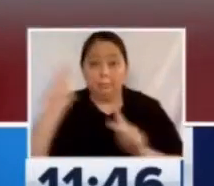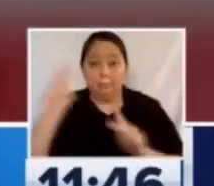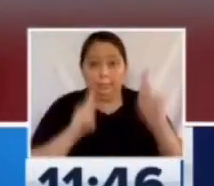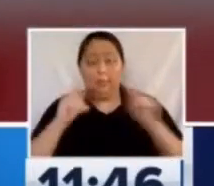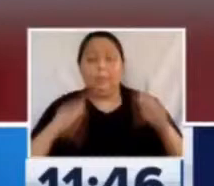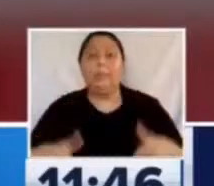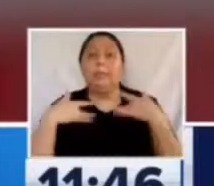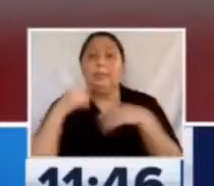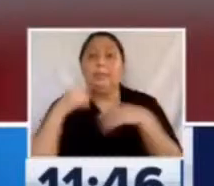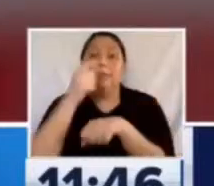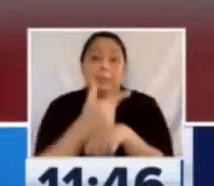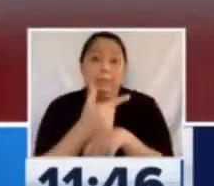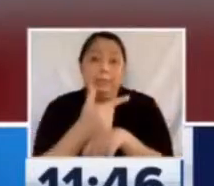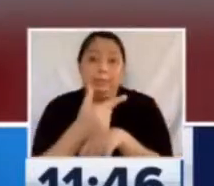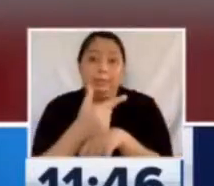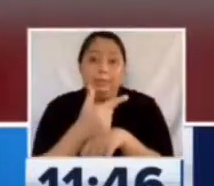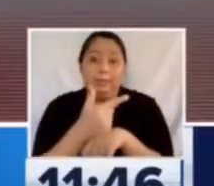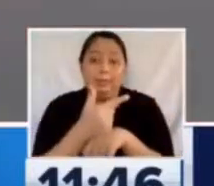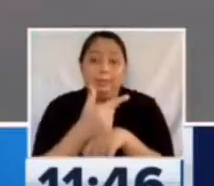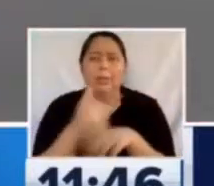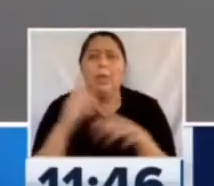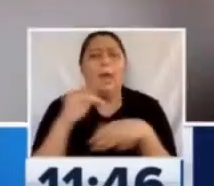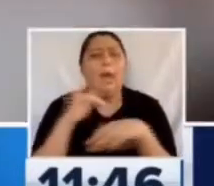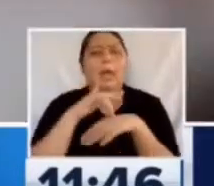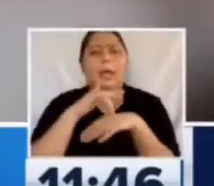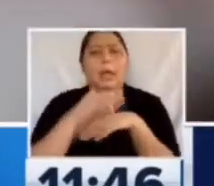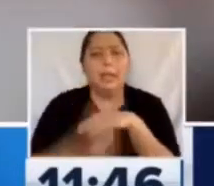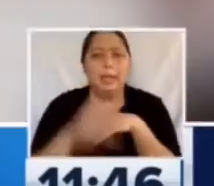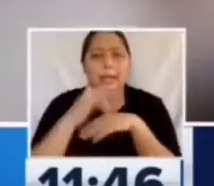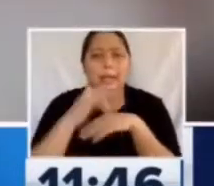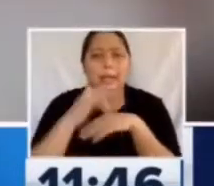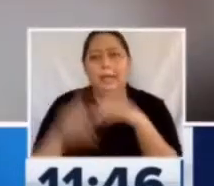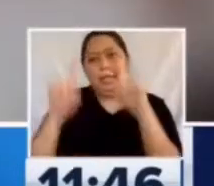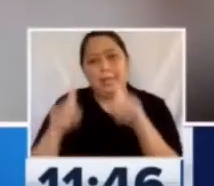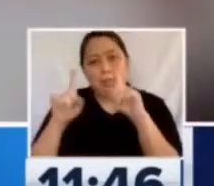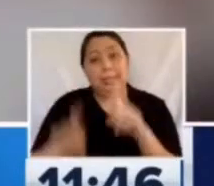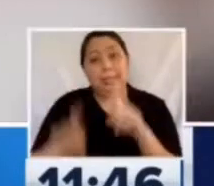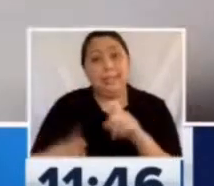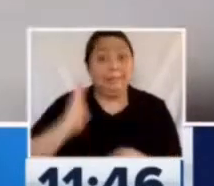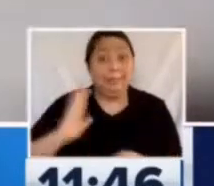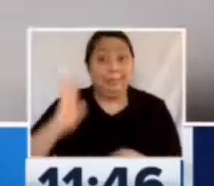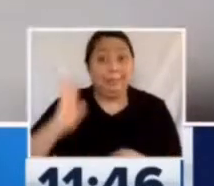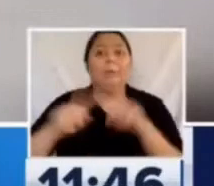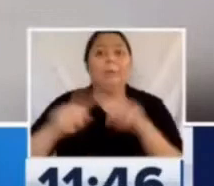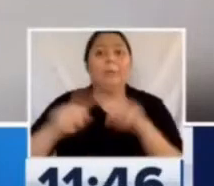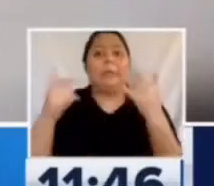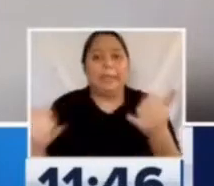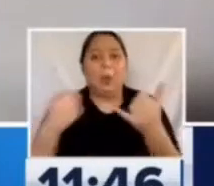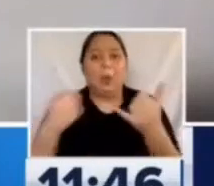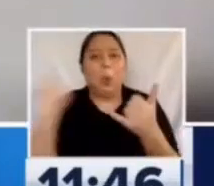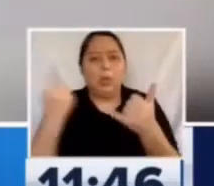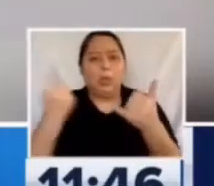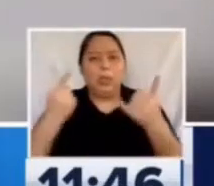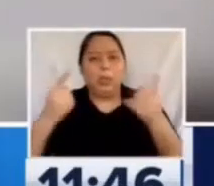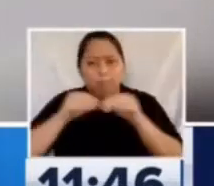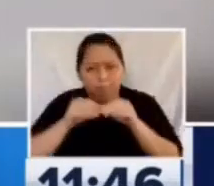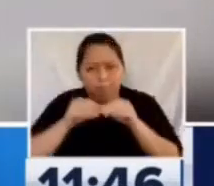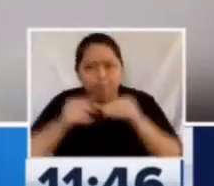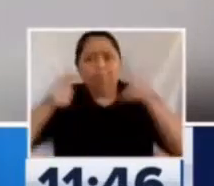tayong drive-thru at regular na ho at institutionalized na meron tayong testing sa ating mga health centers dito sa lungsod ng